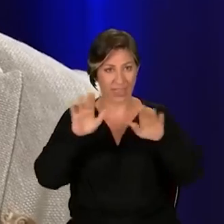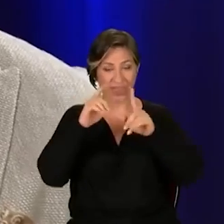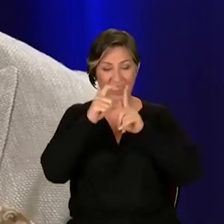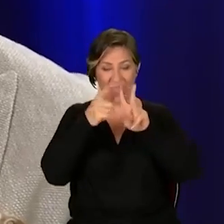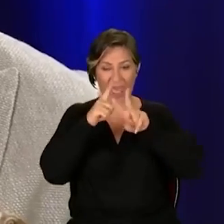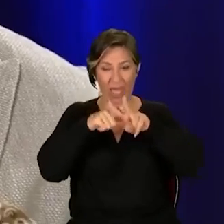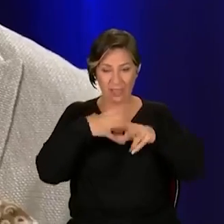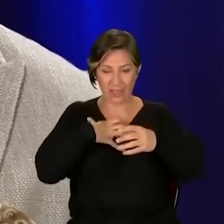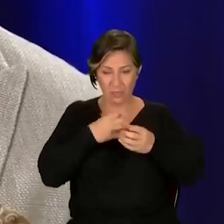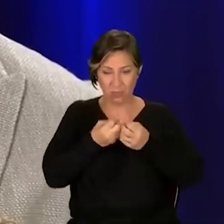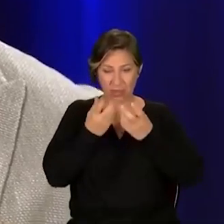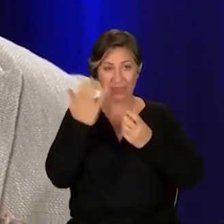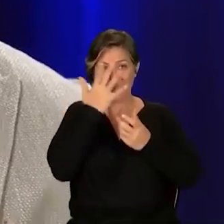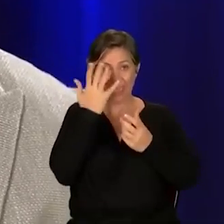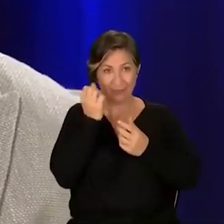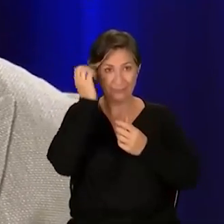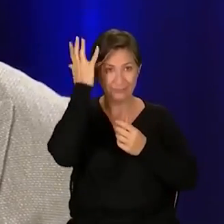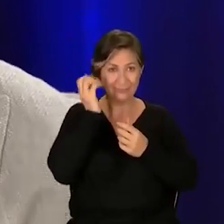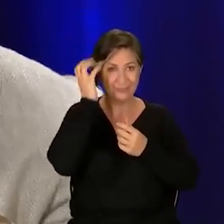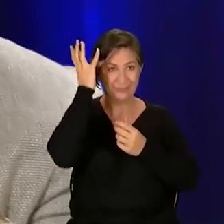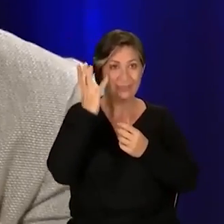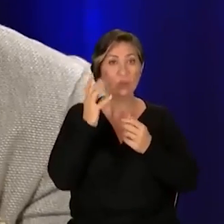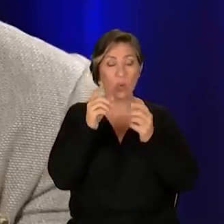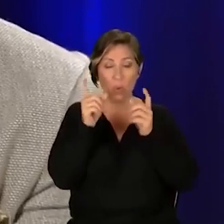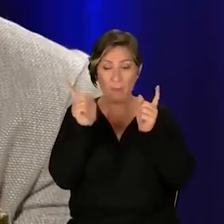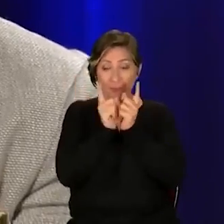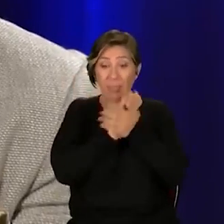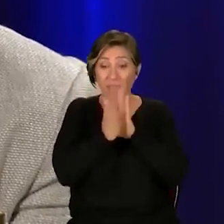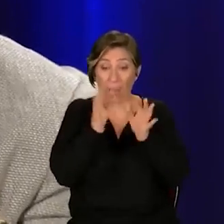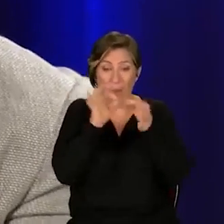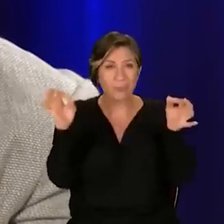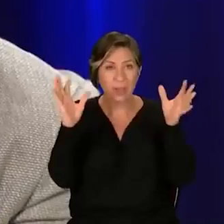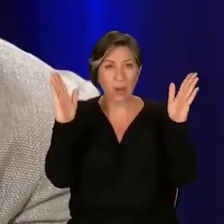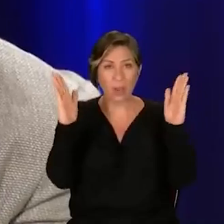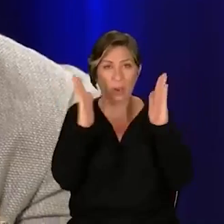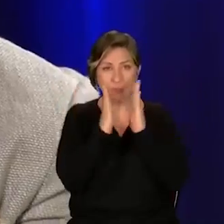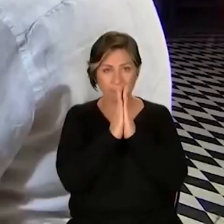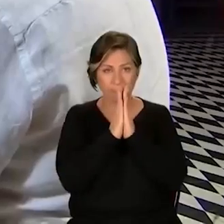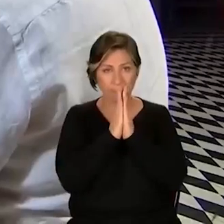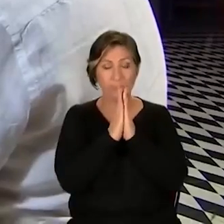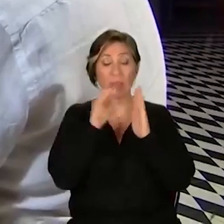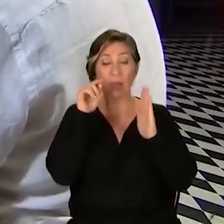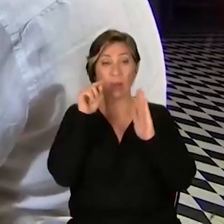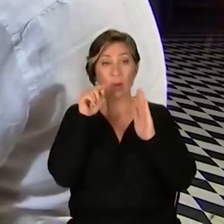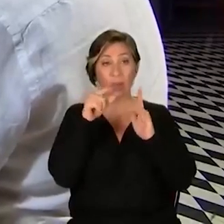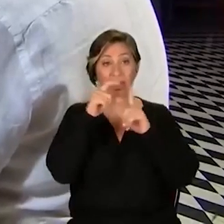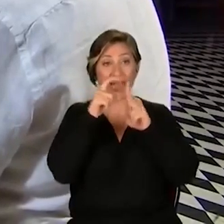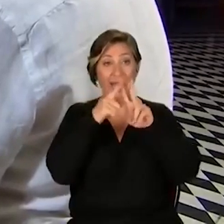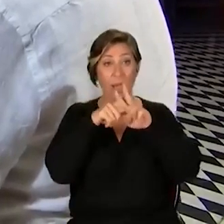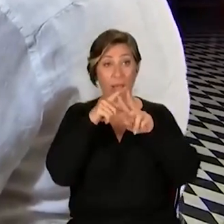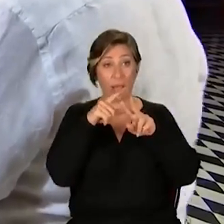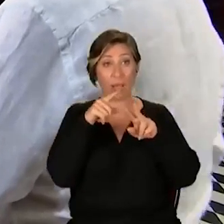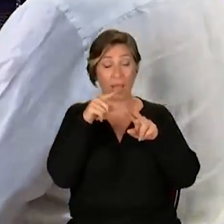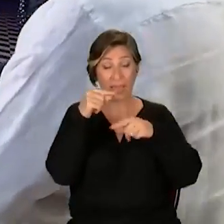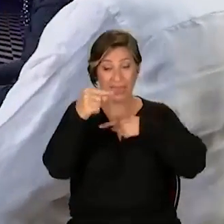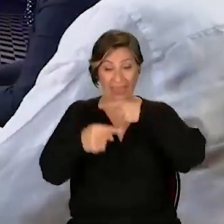kendini ürettiği zaman saçı siyah üretiyor ya da sarı üretiyor ya. Bittiği zaman bu telomer o DNA'da hayatımız buna bağlı